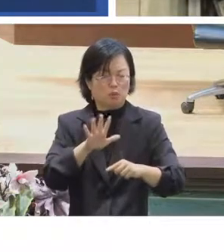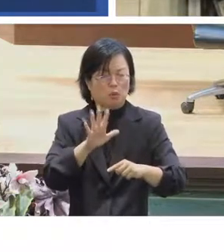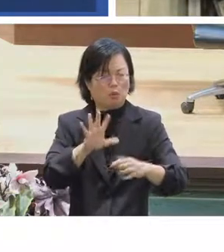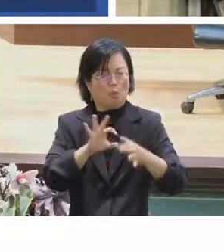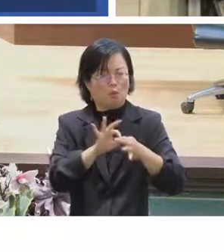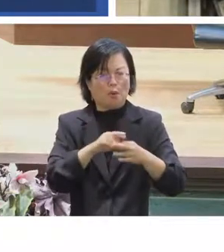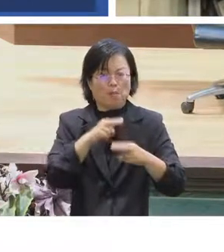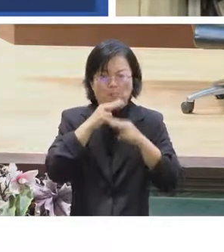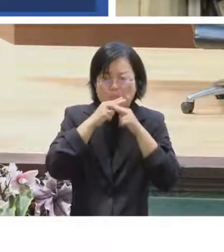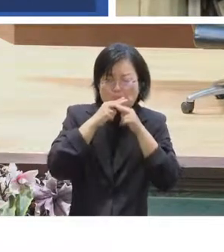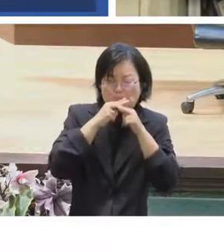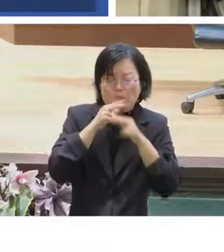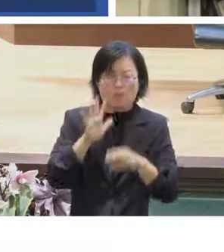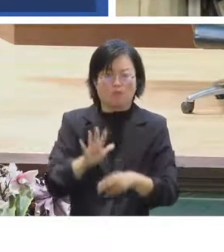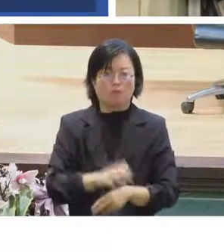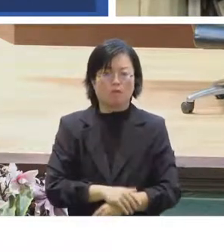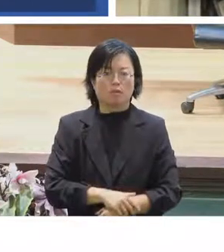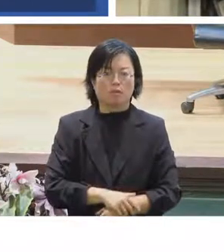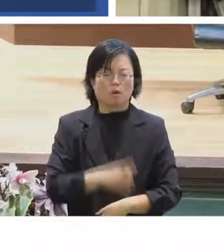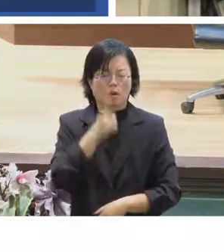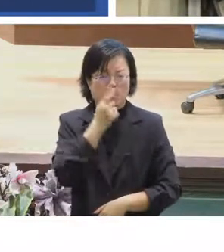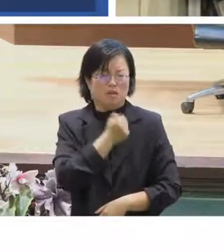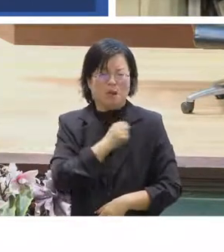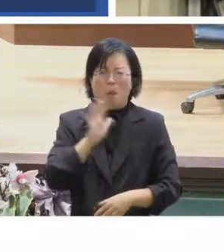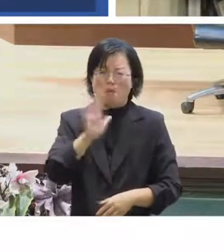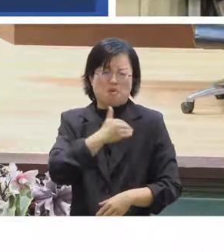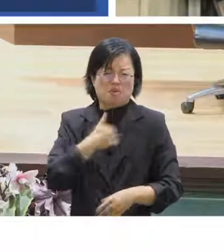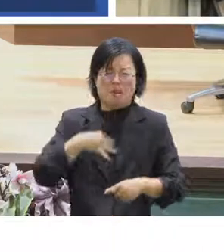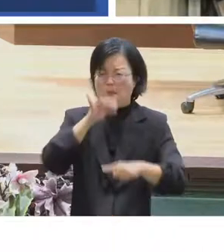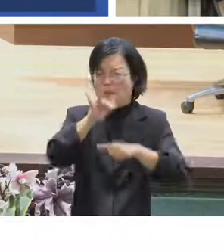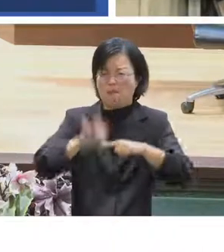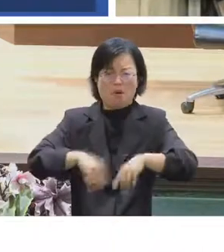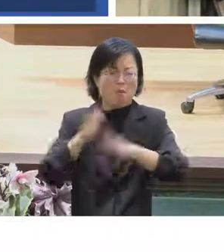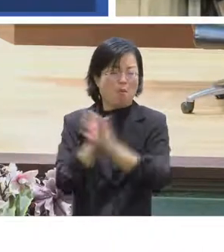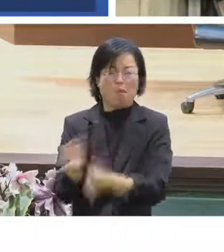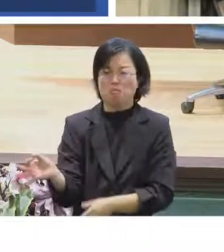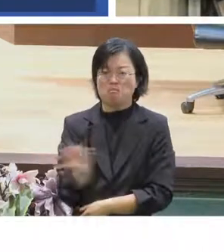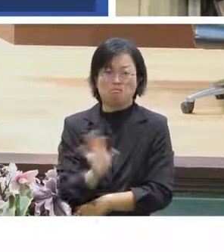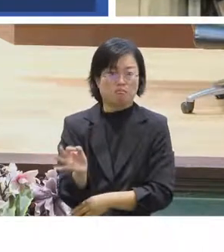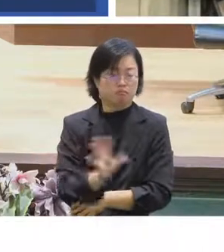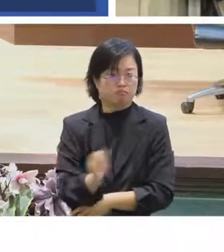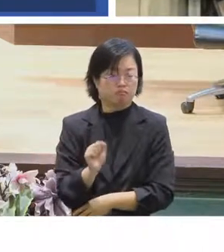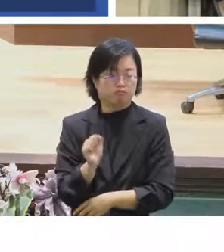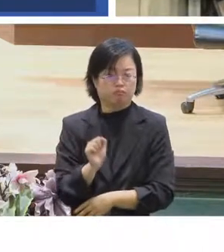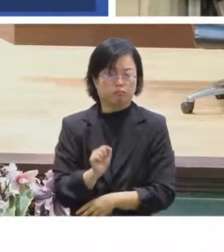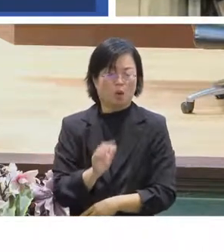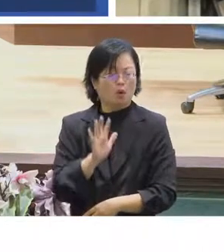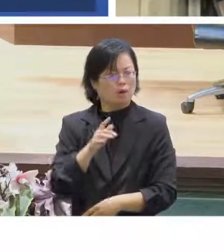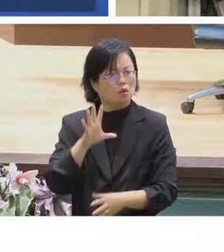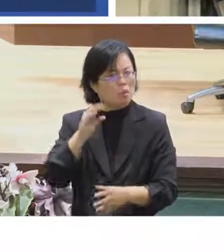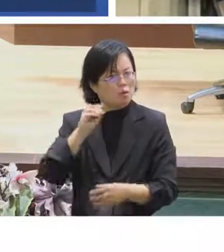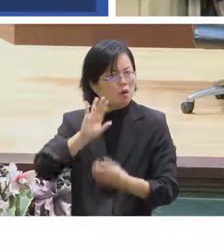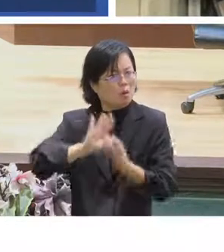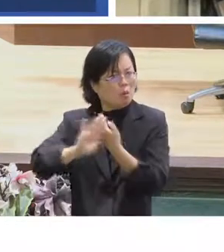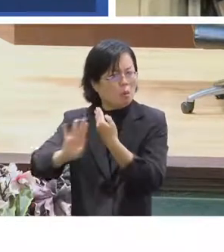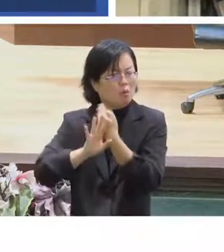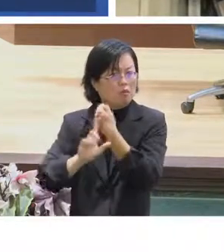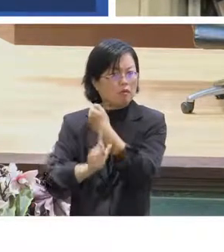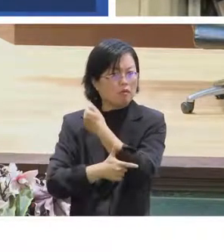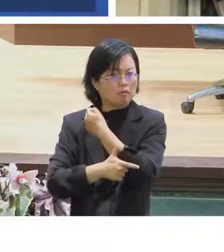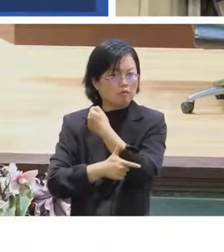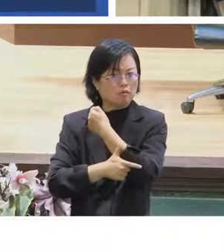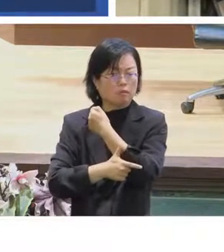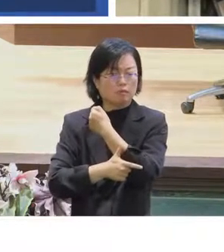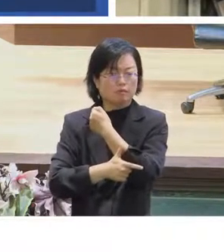我也知道不可能就是你百分之百什么都免费的让民众去看，但这里面肯定是有一些方式有一些提